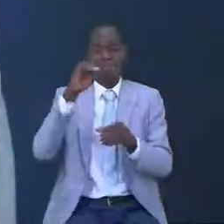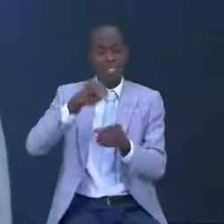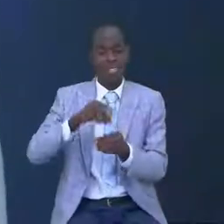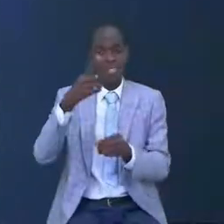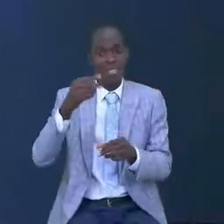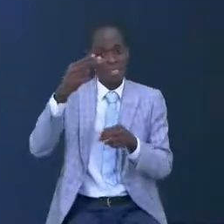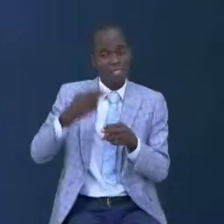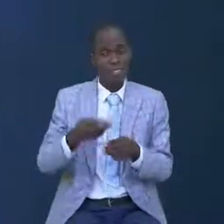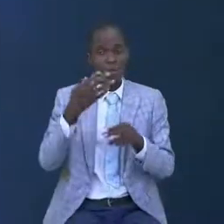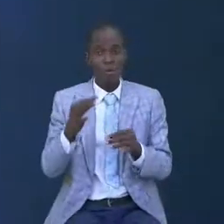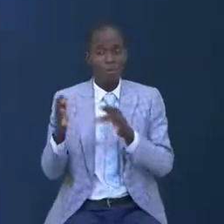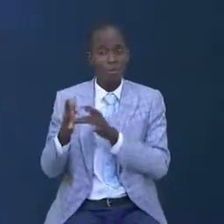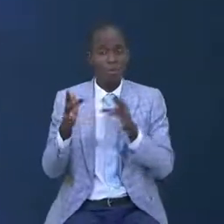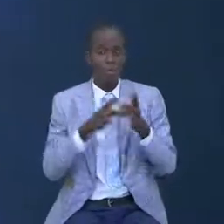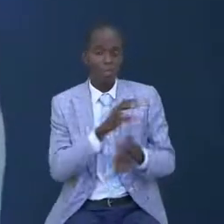Dites-moi le nom.